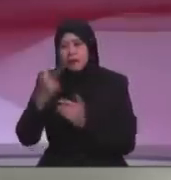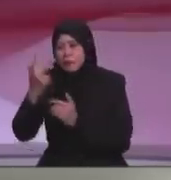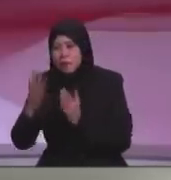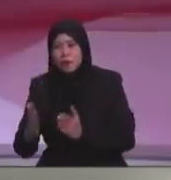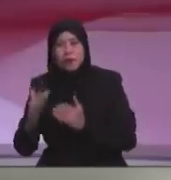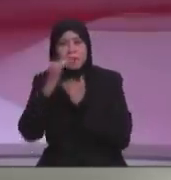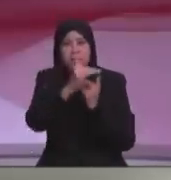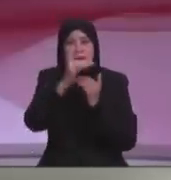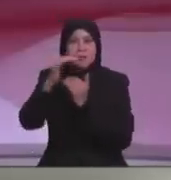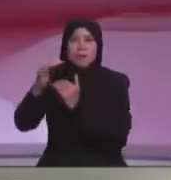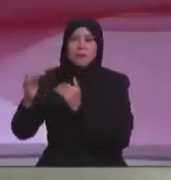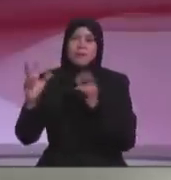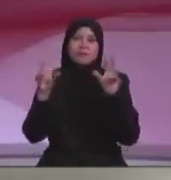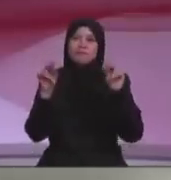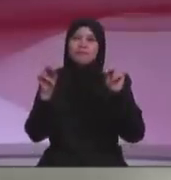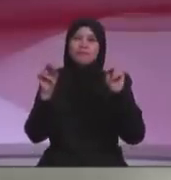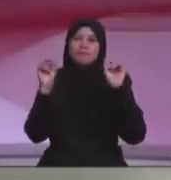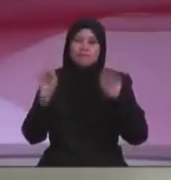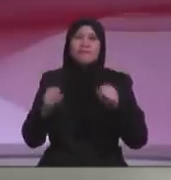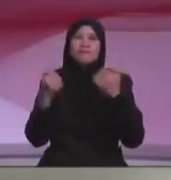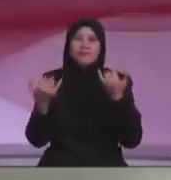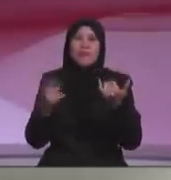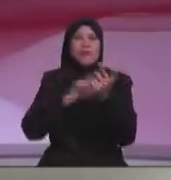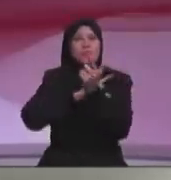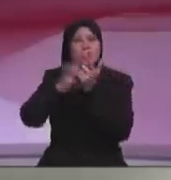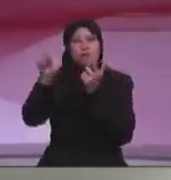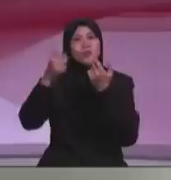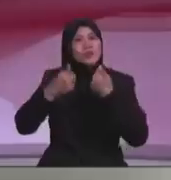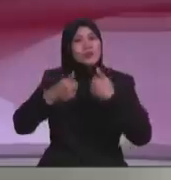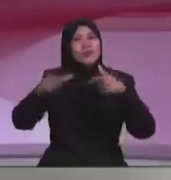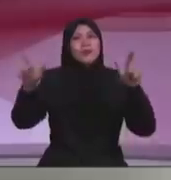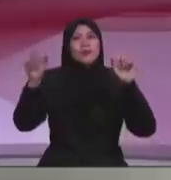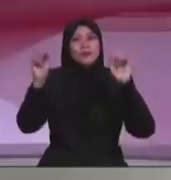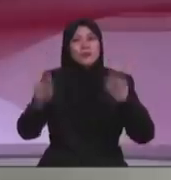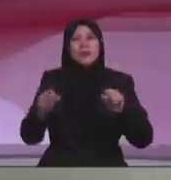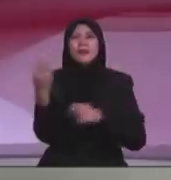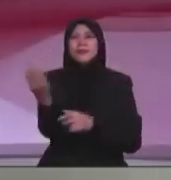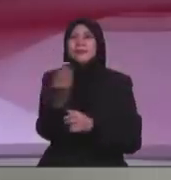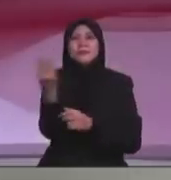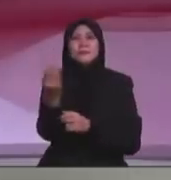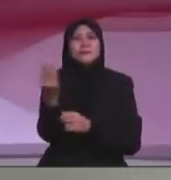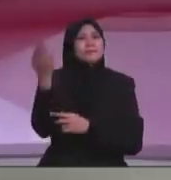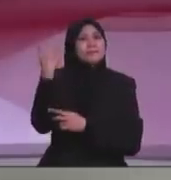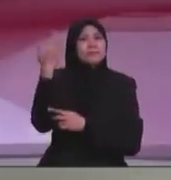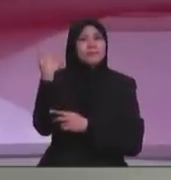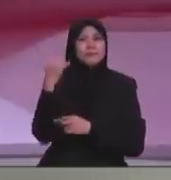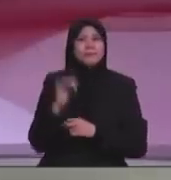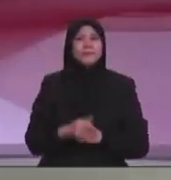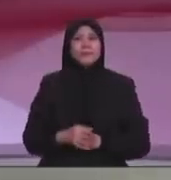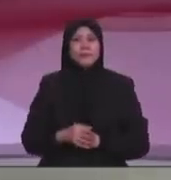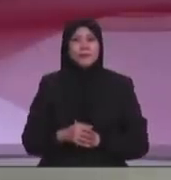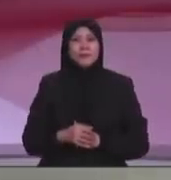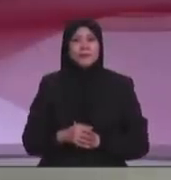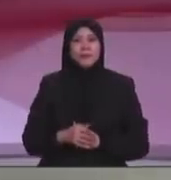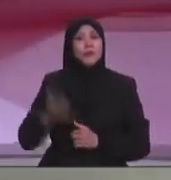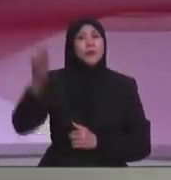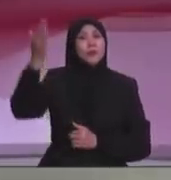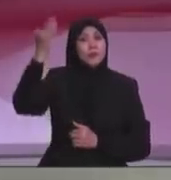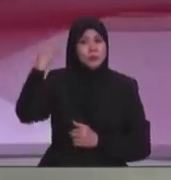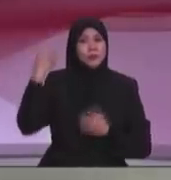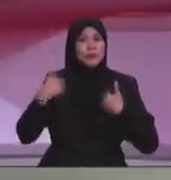dan sebagainya kerana kita membenarkan tempat duduk bebas seperti yang pernah kita, sebenarnya perkara ini